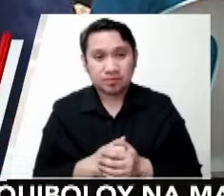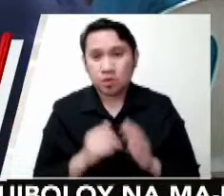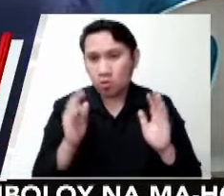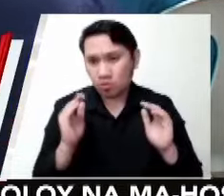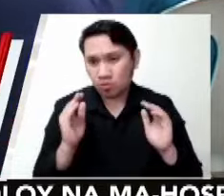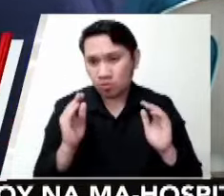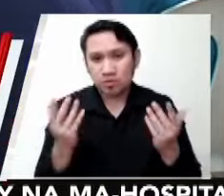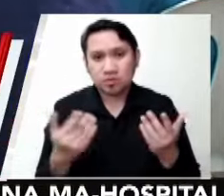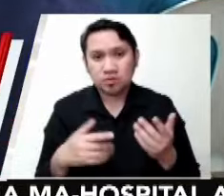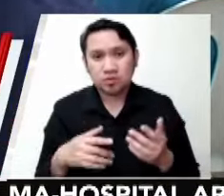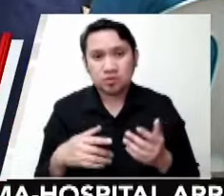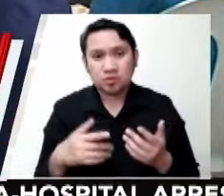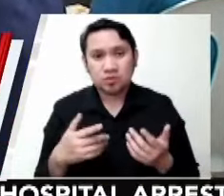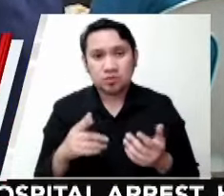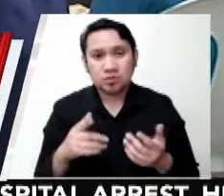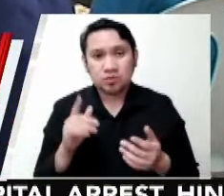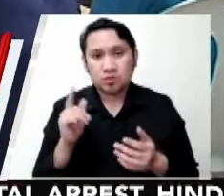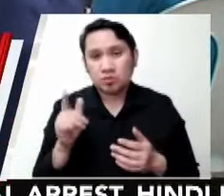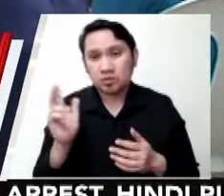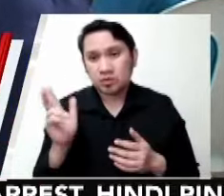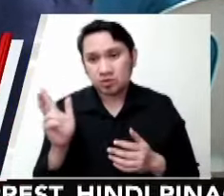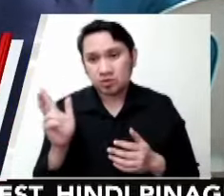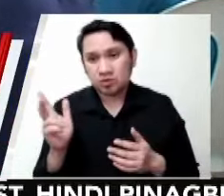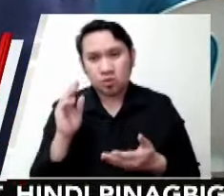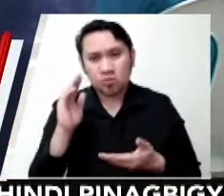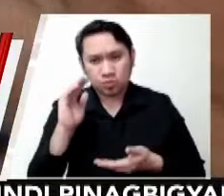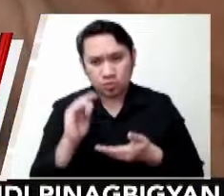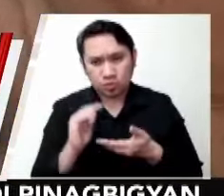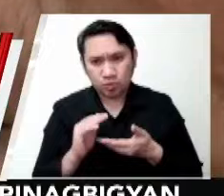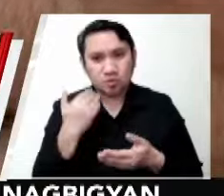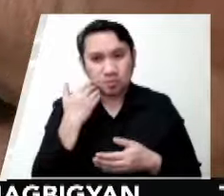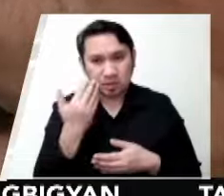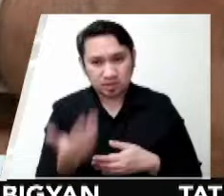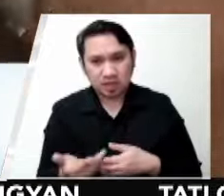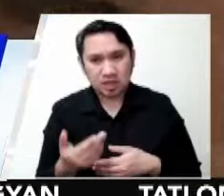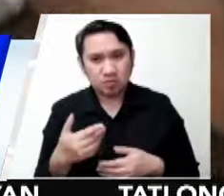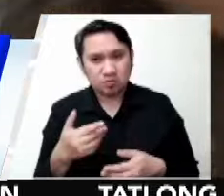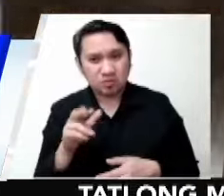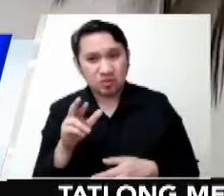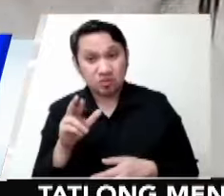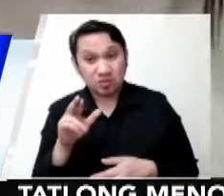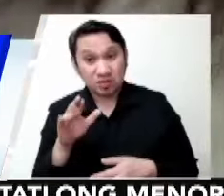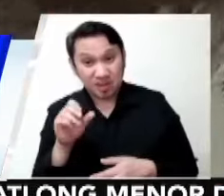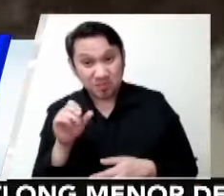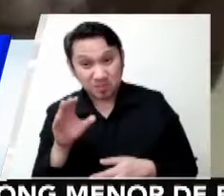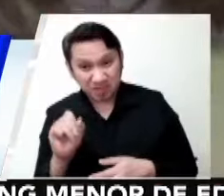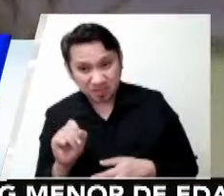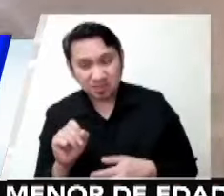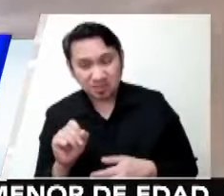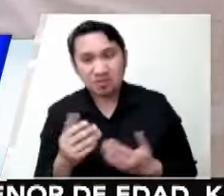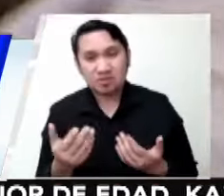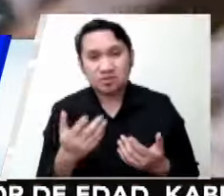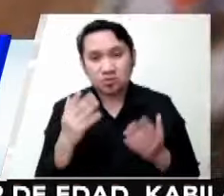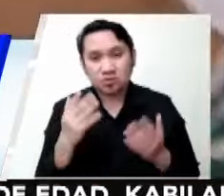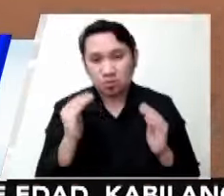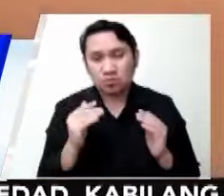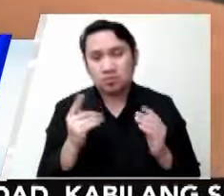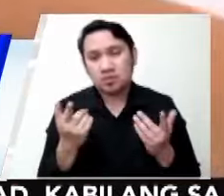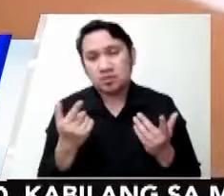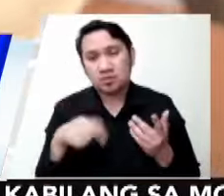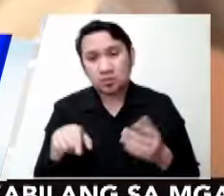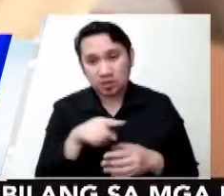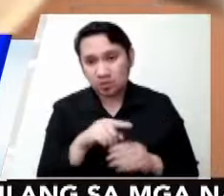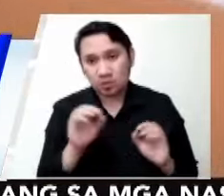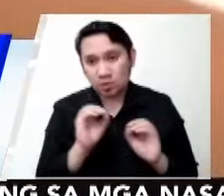by 2030. So puspusan po yung efforts natin na gawin na rabies-free ang city natin to make our